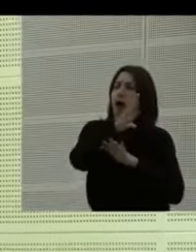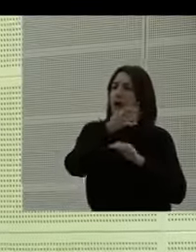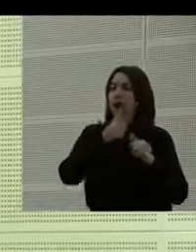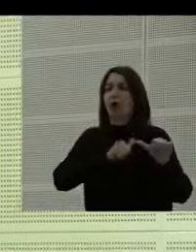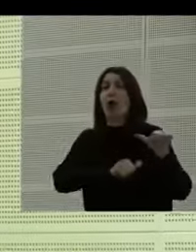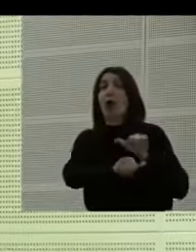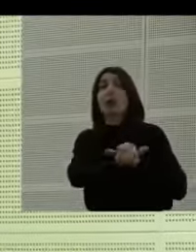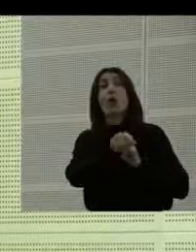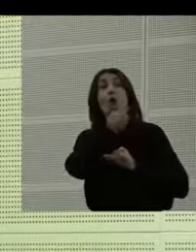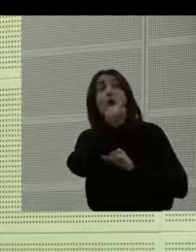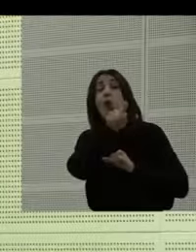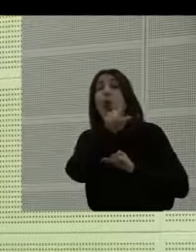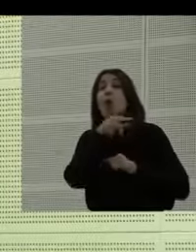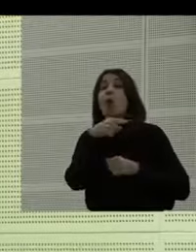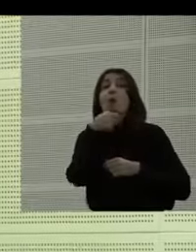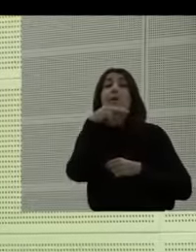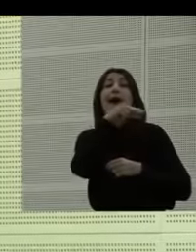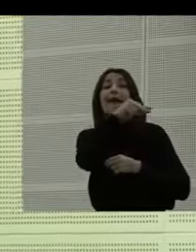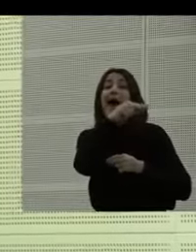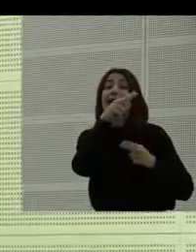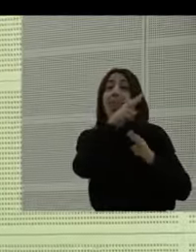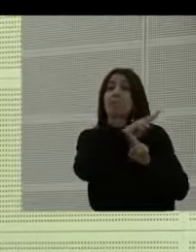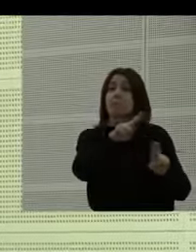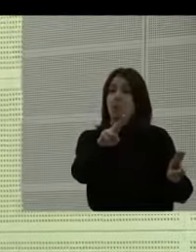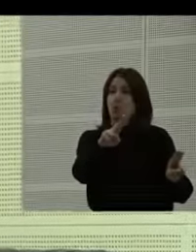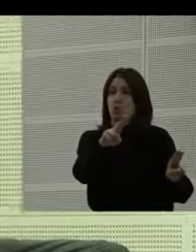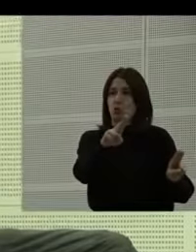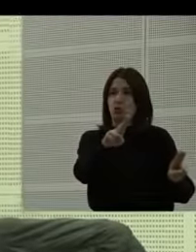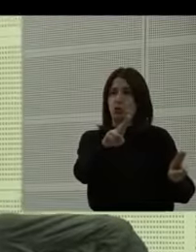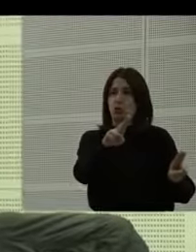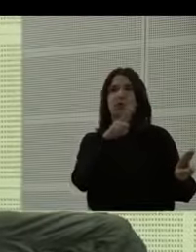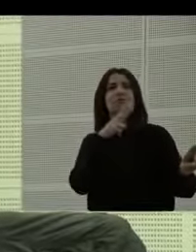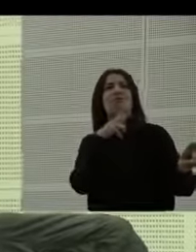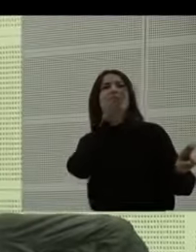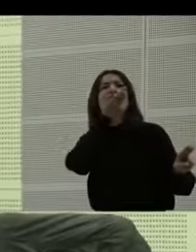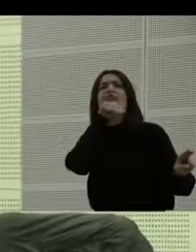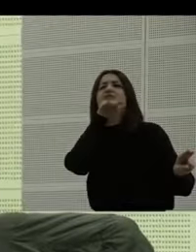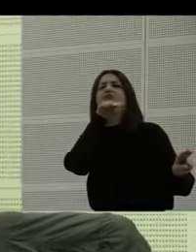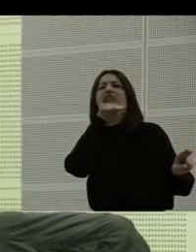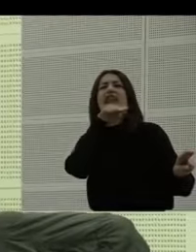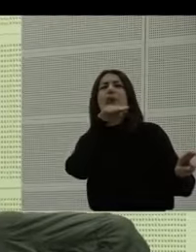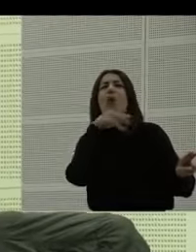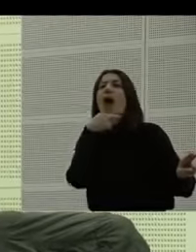Non potrai più parlare. Ti toglierò la voce.